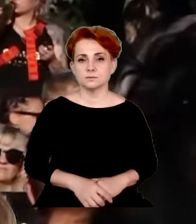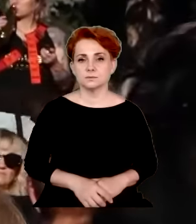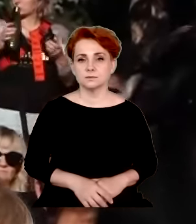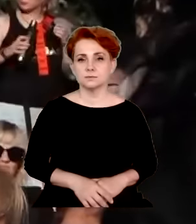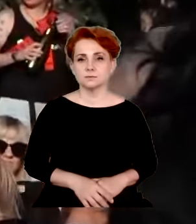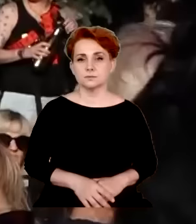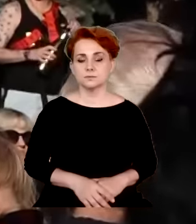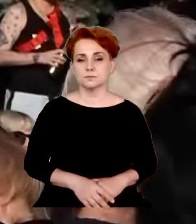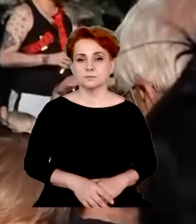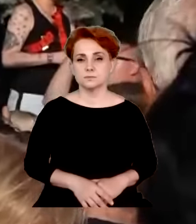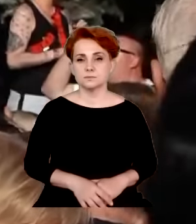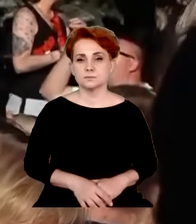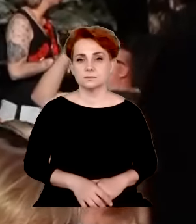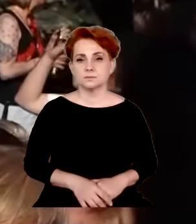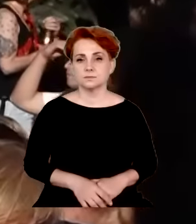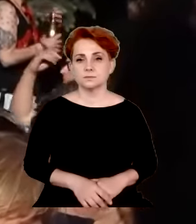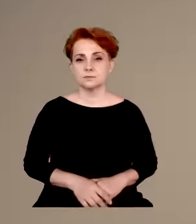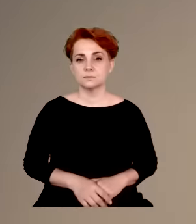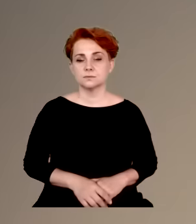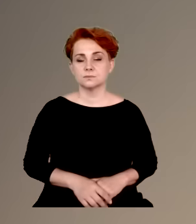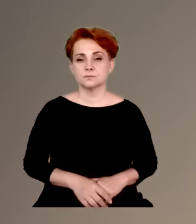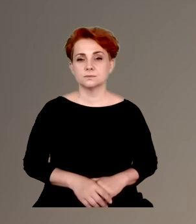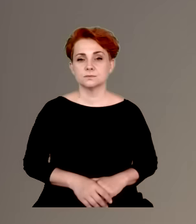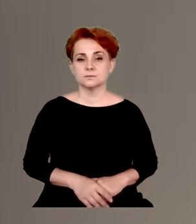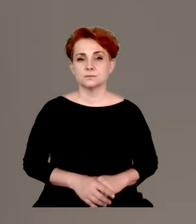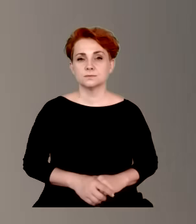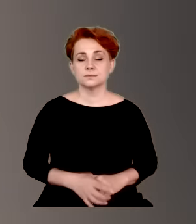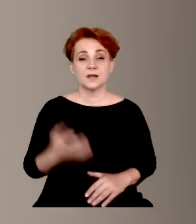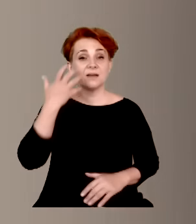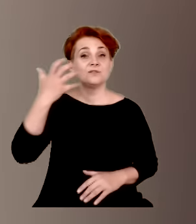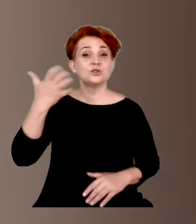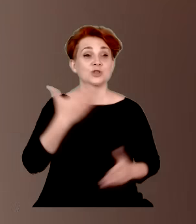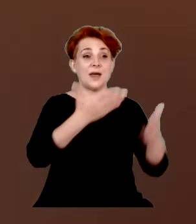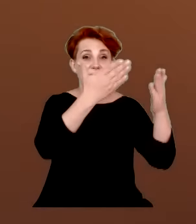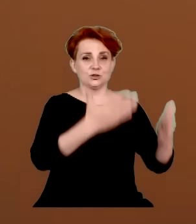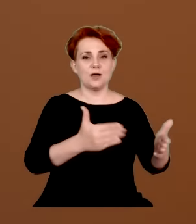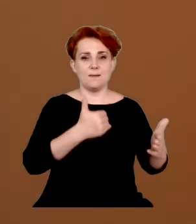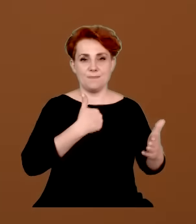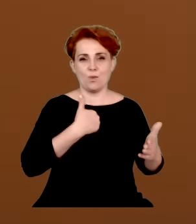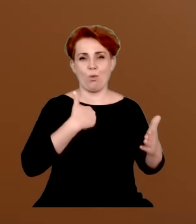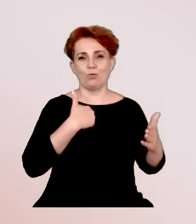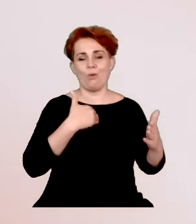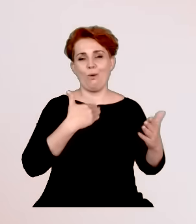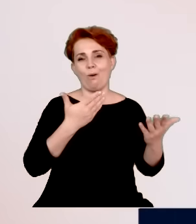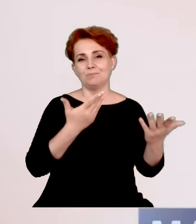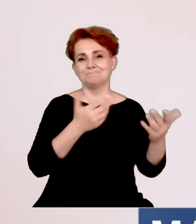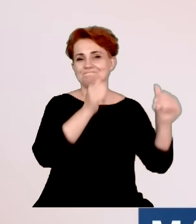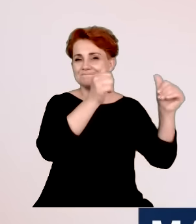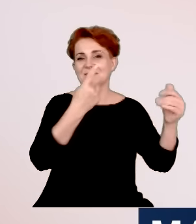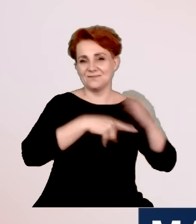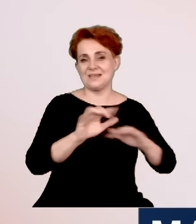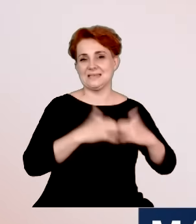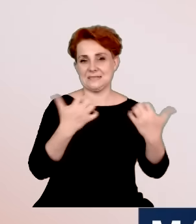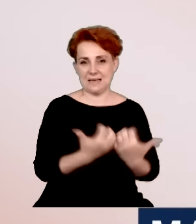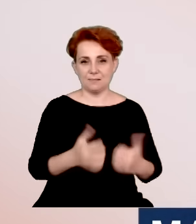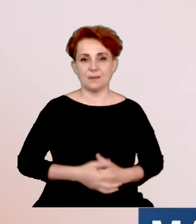Głosują razem. To jest ta nowa demokratyczna koalicja. Wcześniej Marta Lempart urządzała swoje happeningi w Sejmie. To proponuję oddać te wszystkie